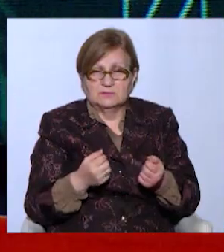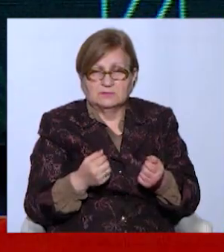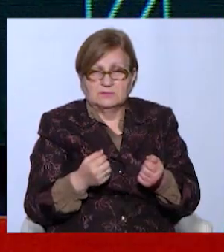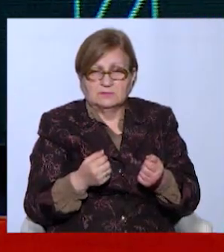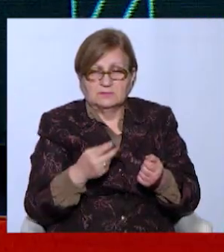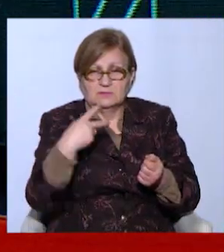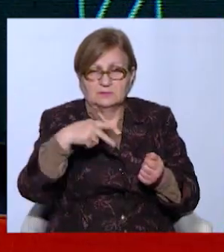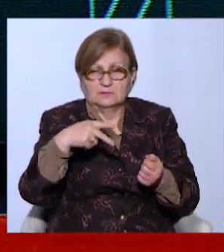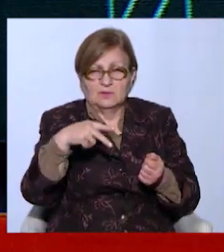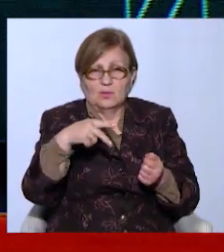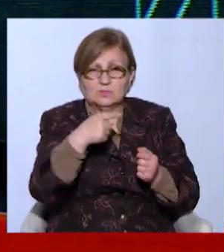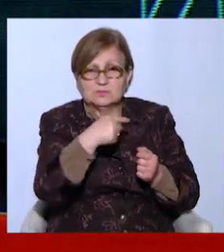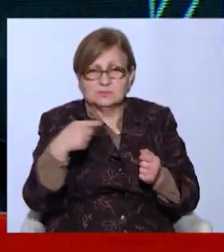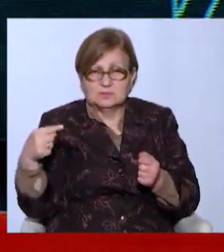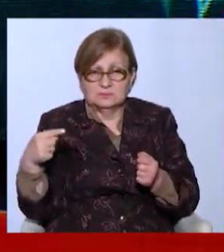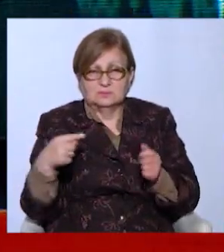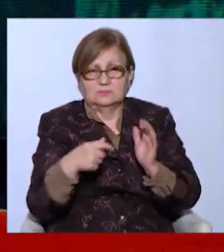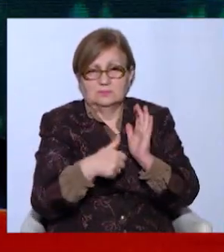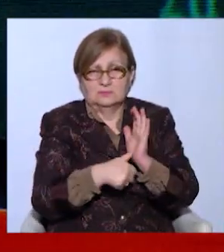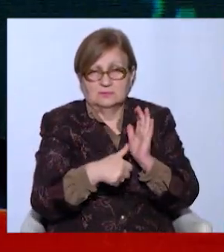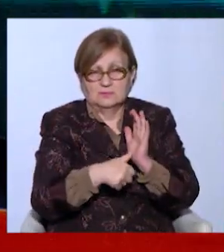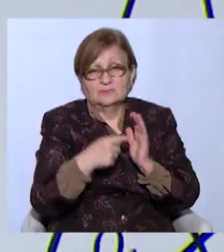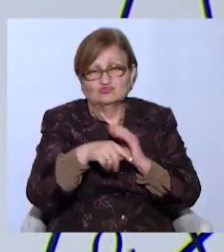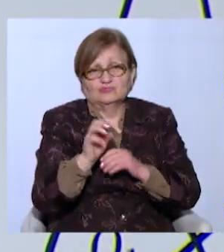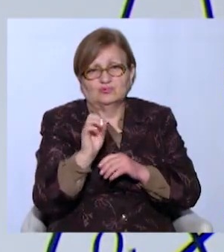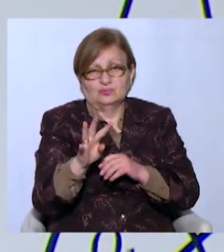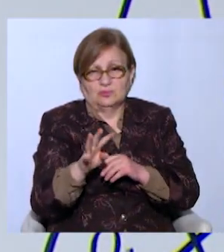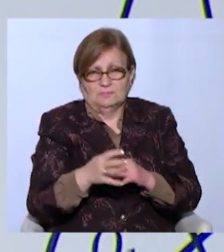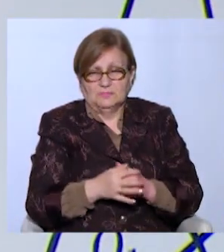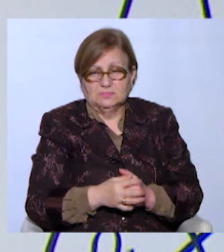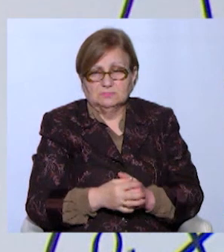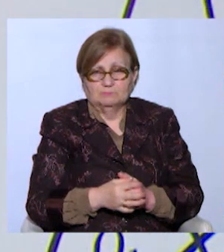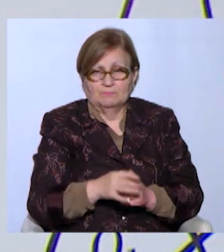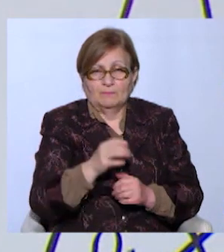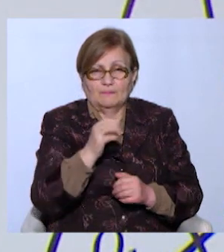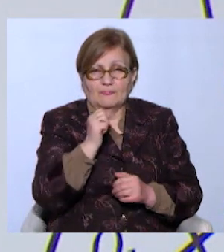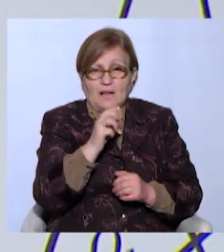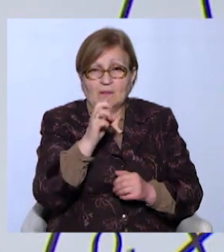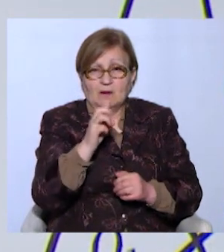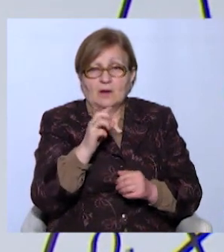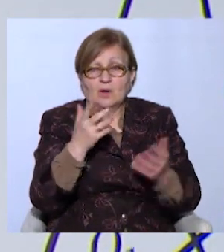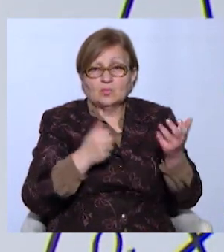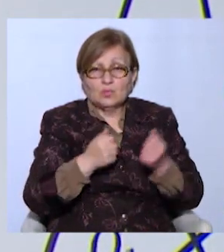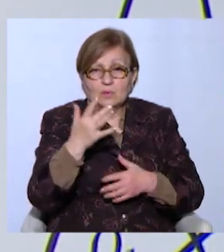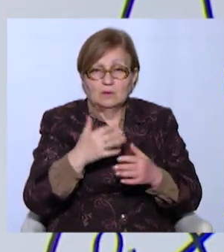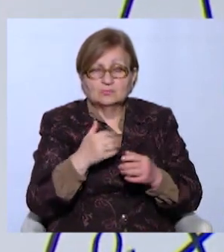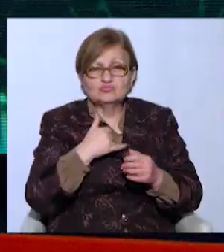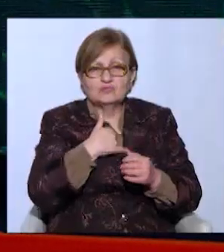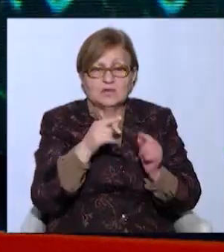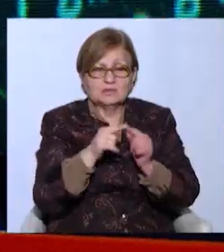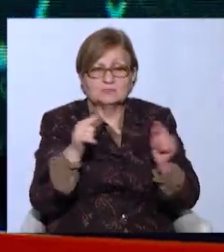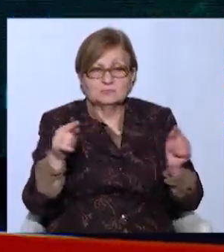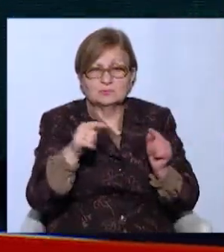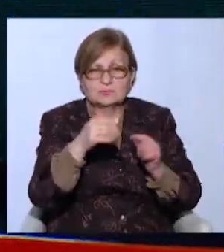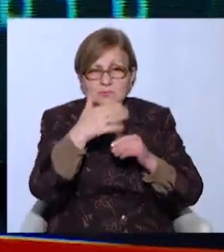20 გამოკლებული 6, რაც არის 4. მაშასადამე აბი მხების დასათვლელად უკვე გვაქვს ცენტრებს შორის მანძილი ნაპოვნი